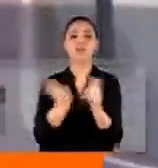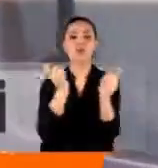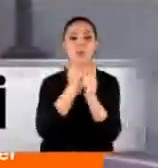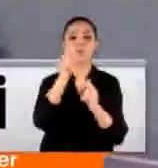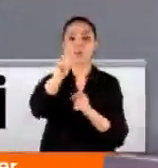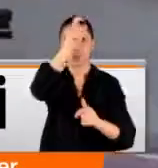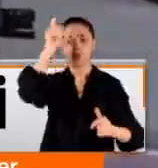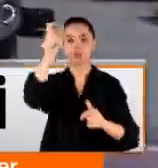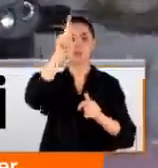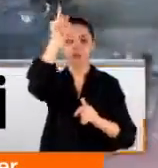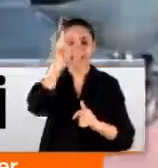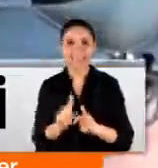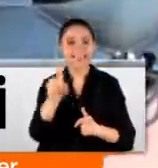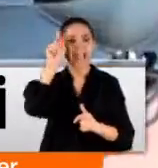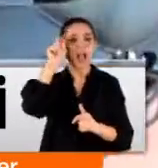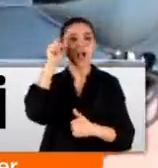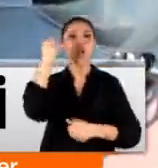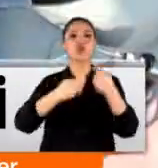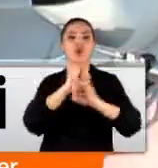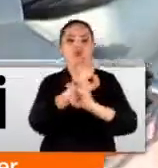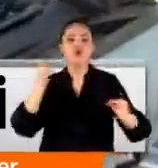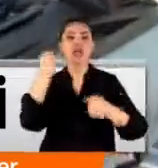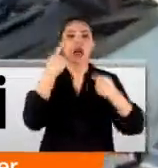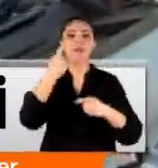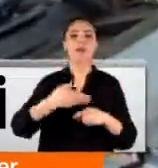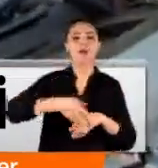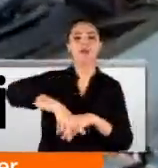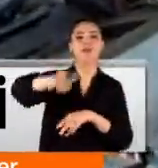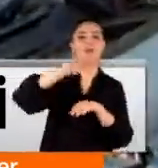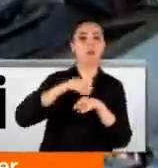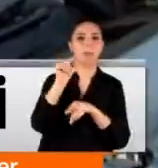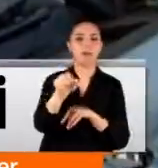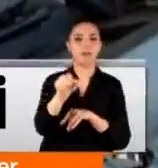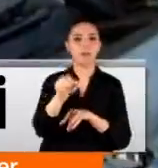ise Türkiye'nin ilk akıllı sürücüsüz otobüsüyle gitti.